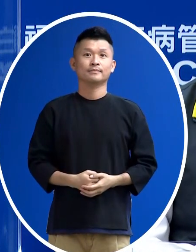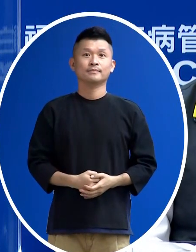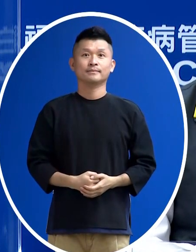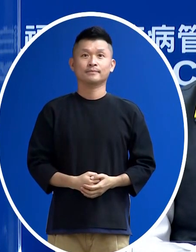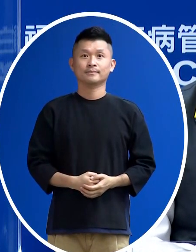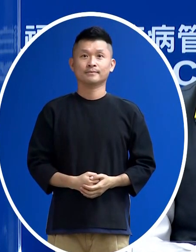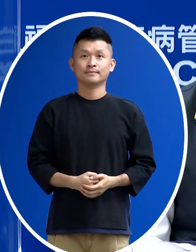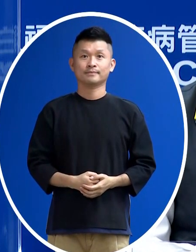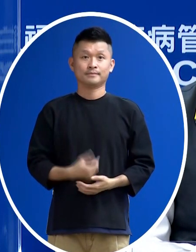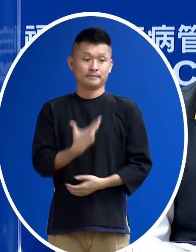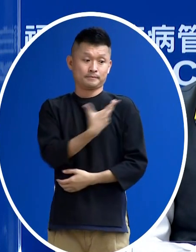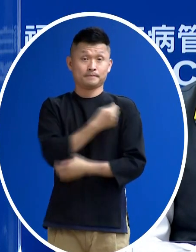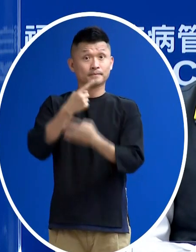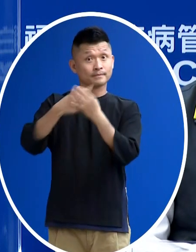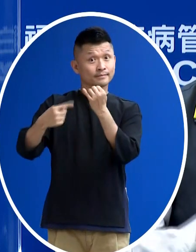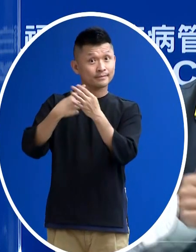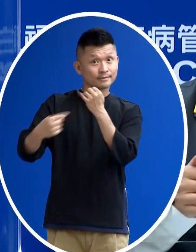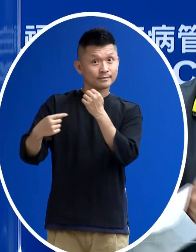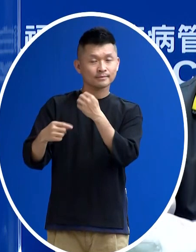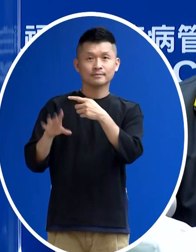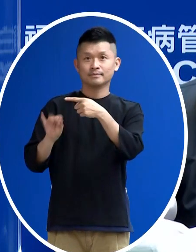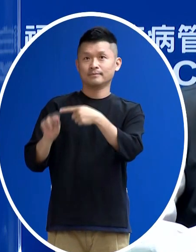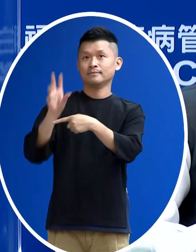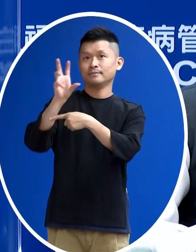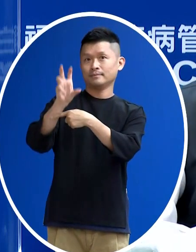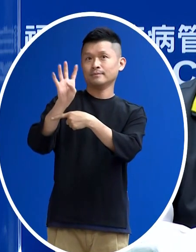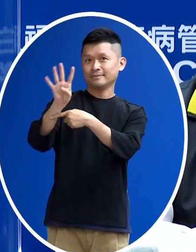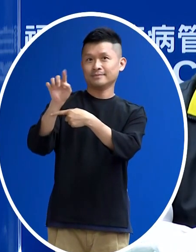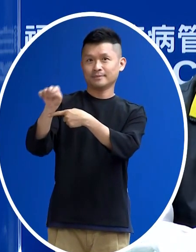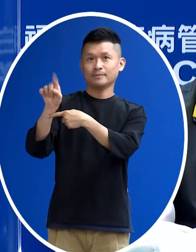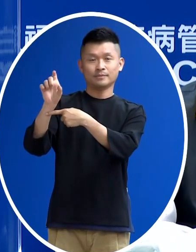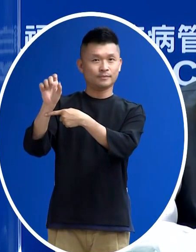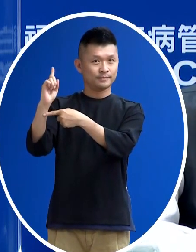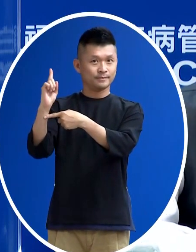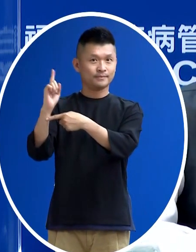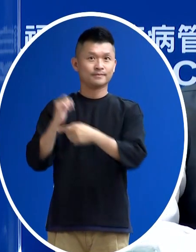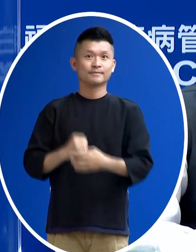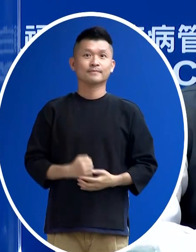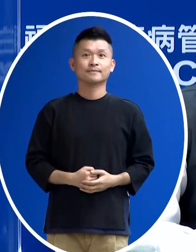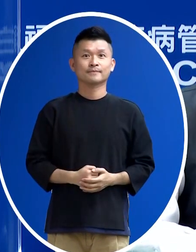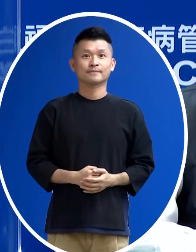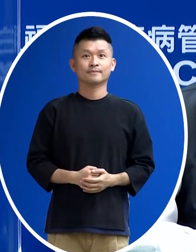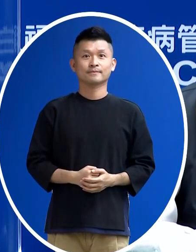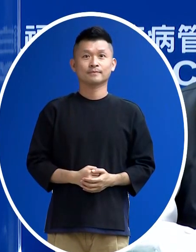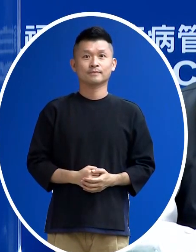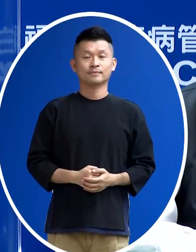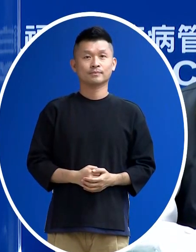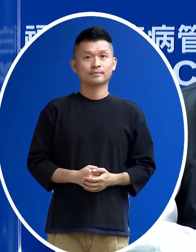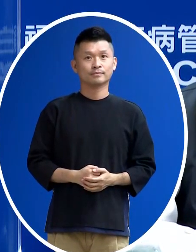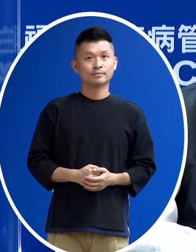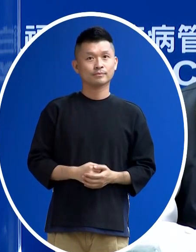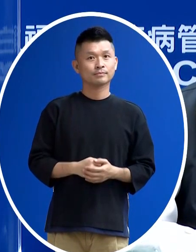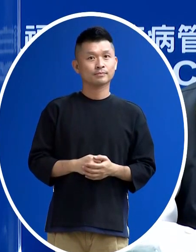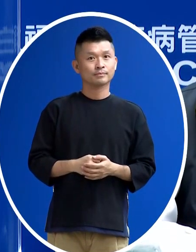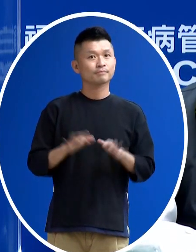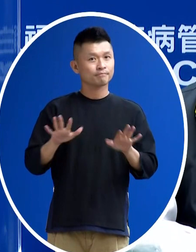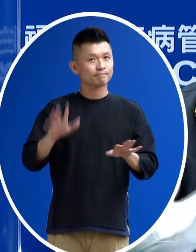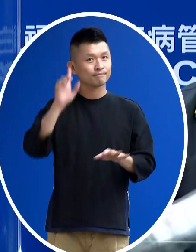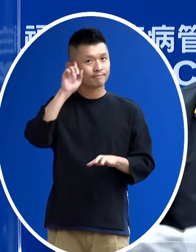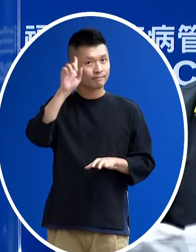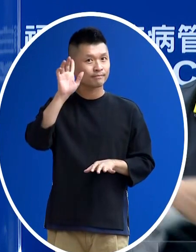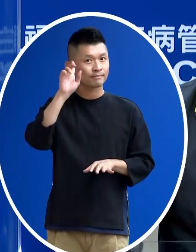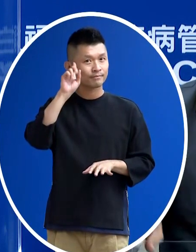62.4%，那剂次人口比已经到达了84.61%，那当然这里面我们这几天还会持续来